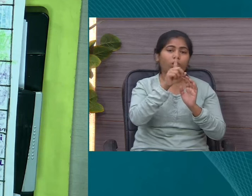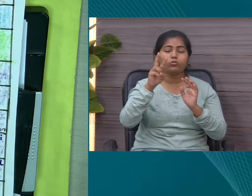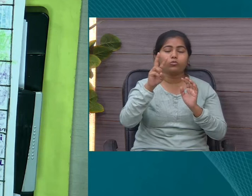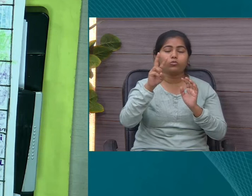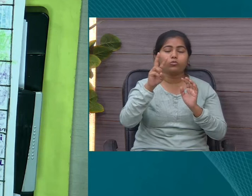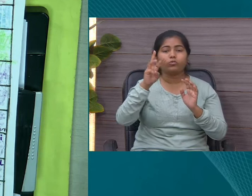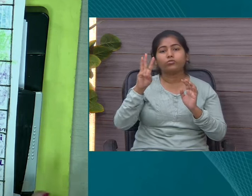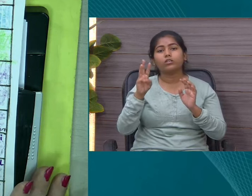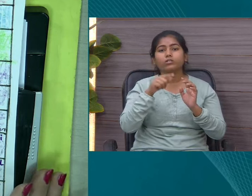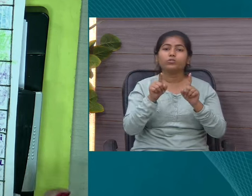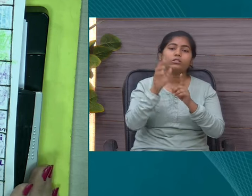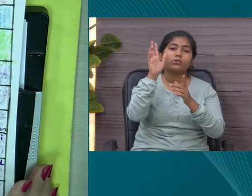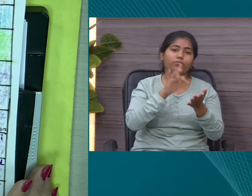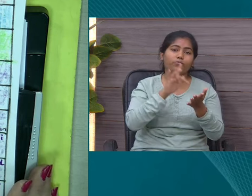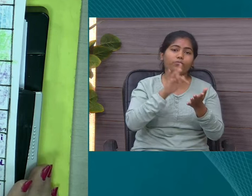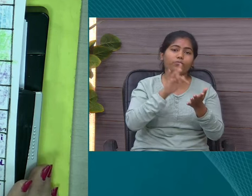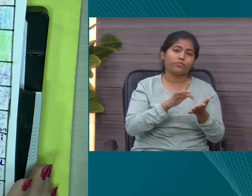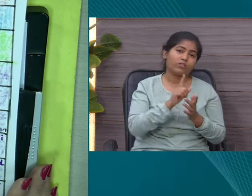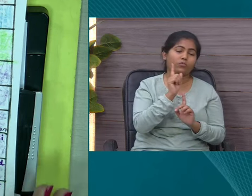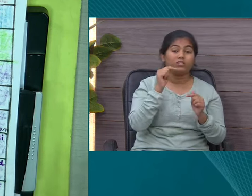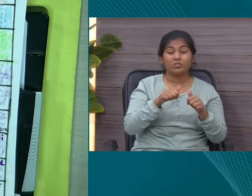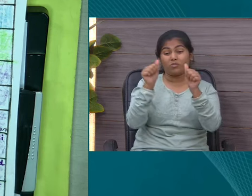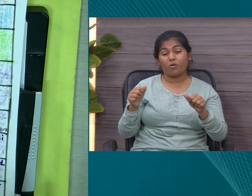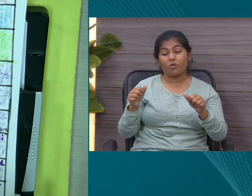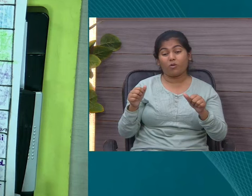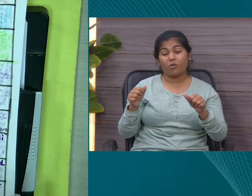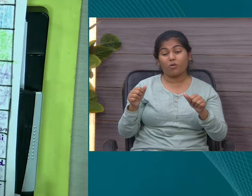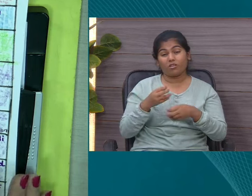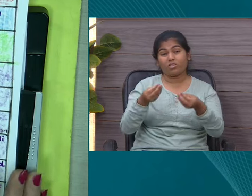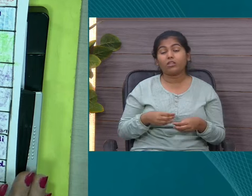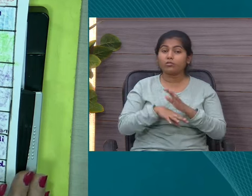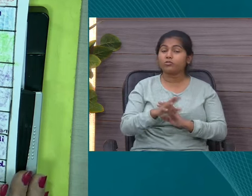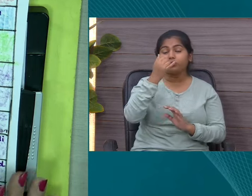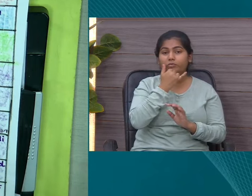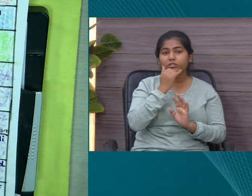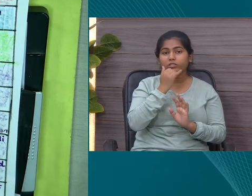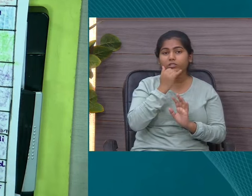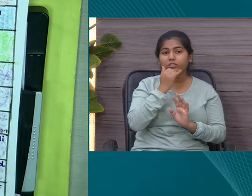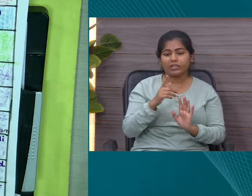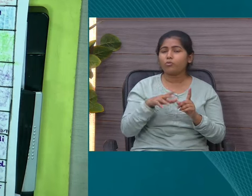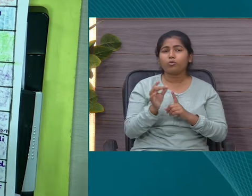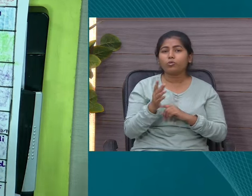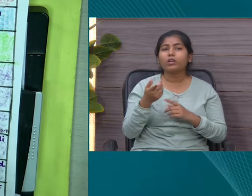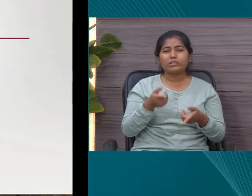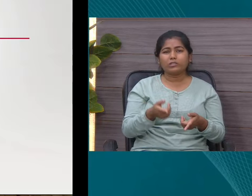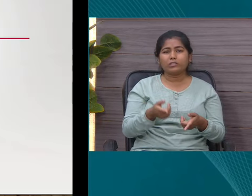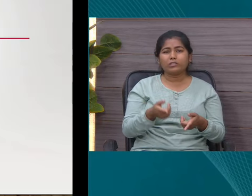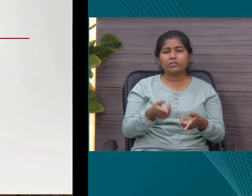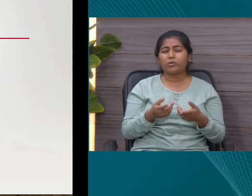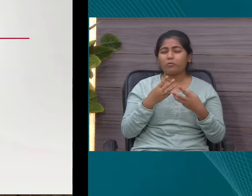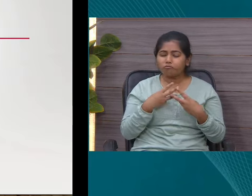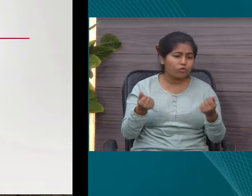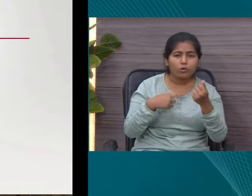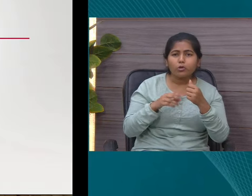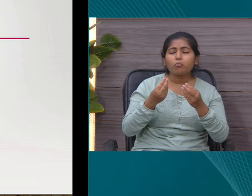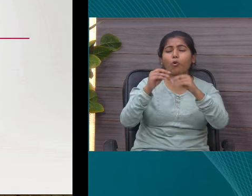पाए, तो ये उनके मॉडल की बहुत बड़ी कमी थी। तो अब क्या करें, अब इन कमियों को दूर करने के लिए और रिसर्चेस होने लगे